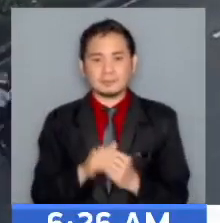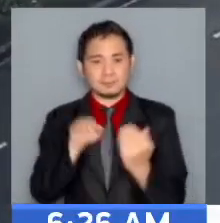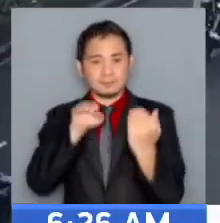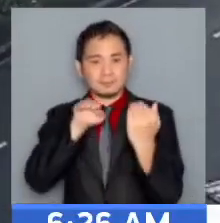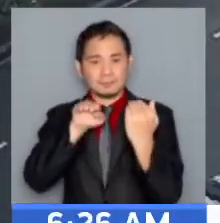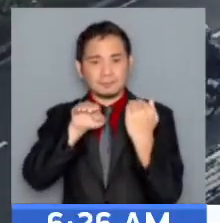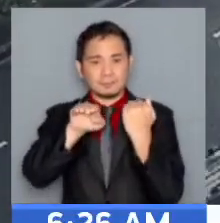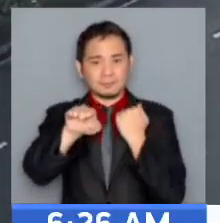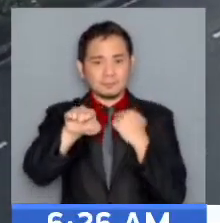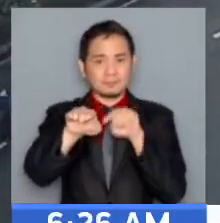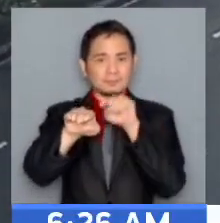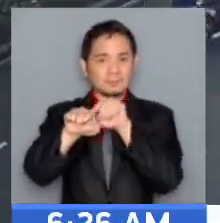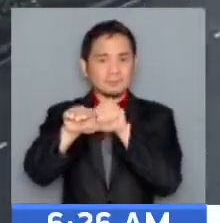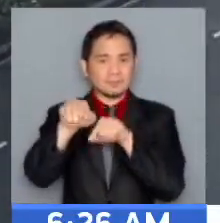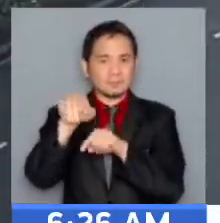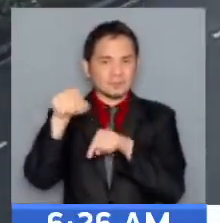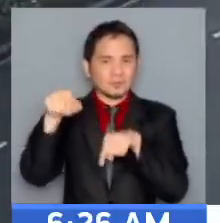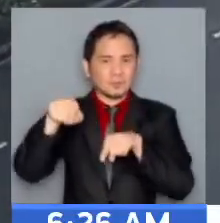papuntang Antipolo. Yan, nung